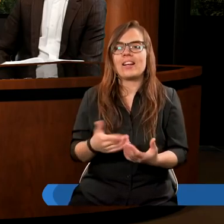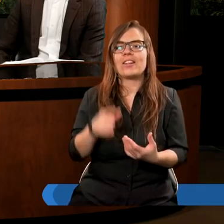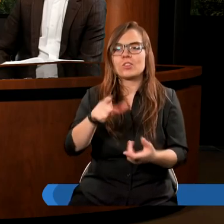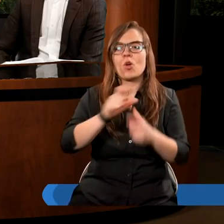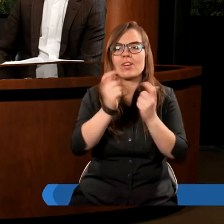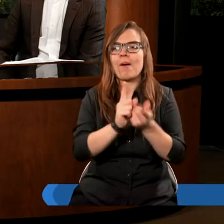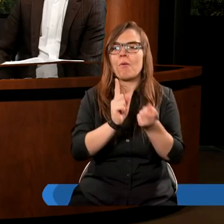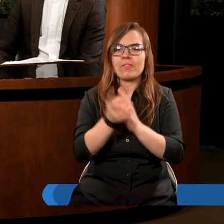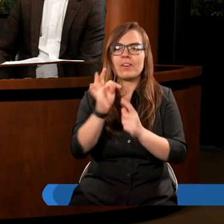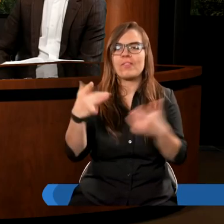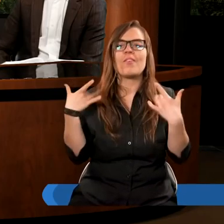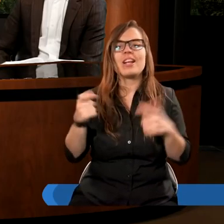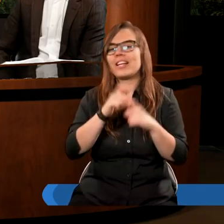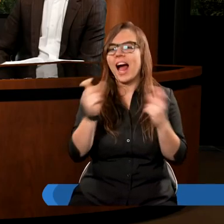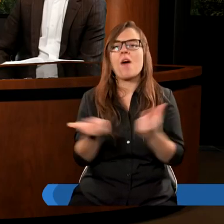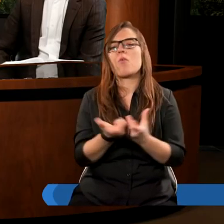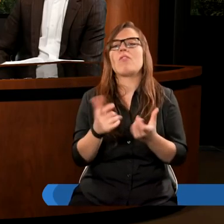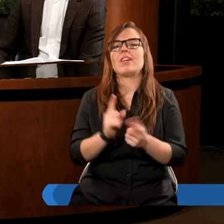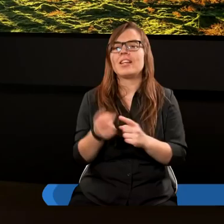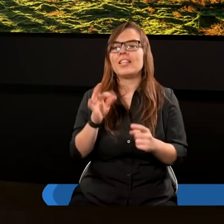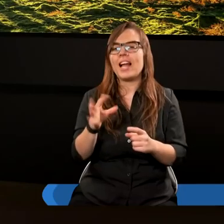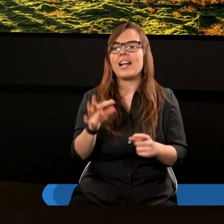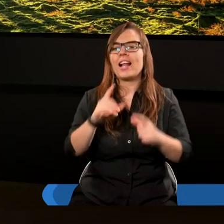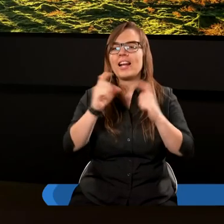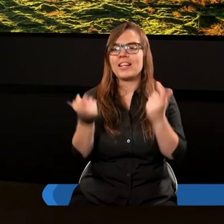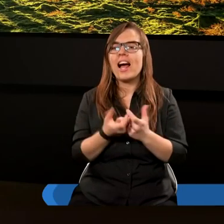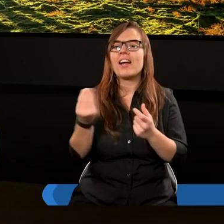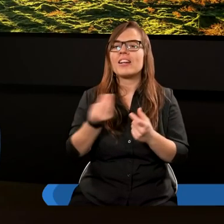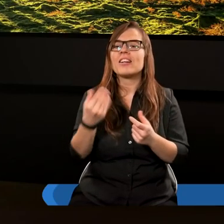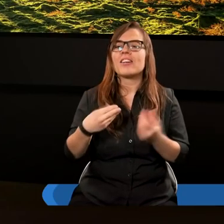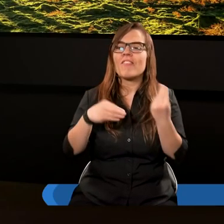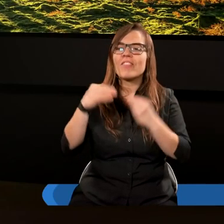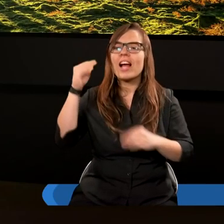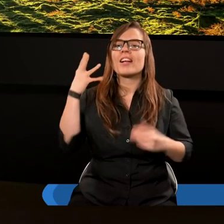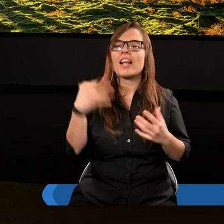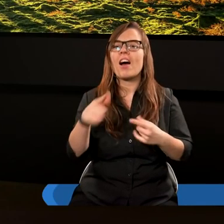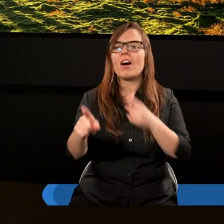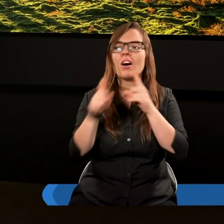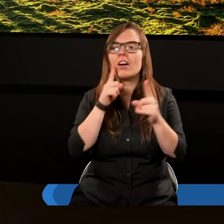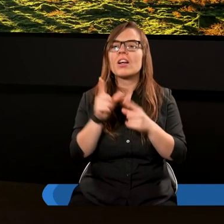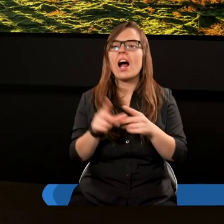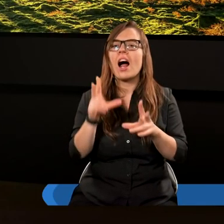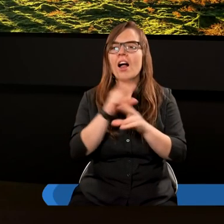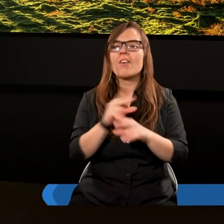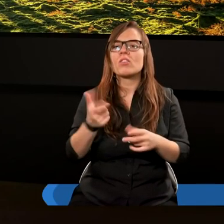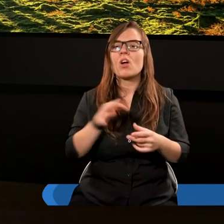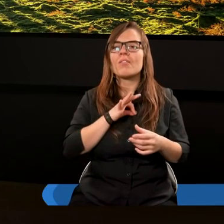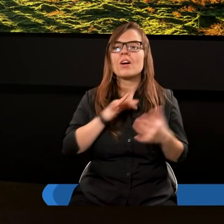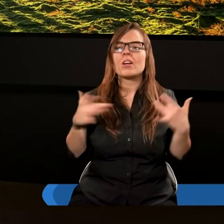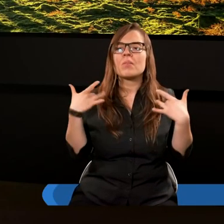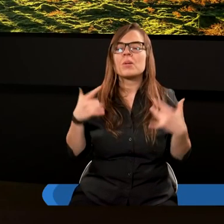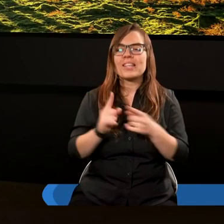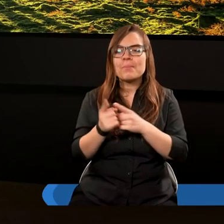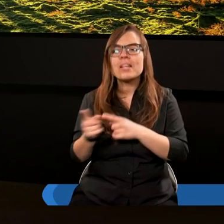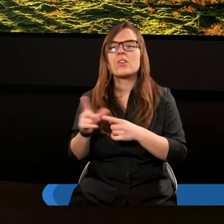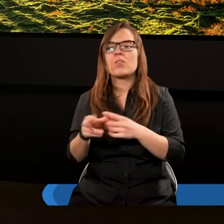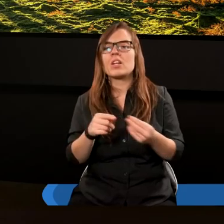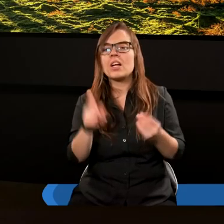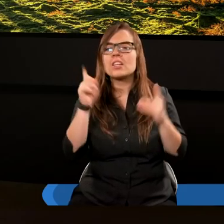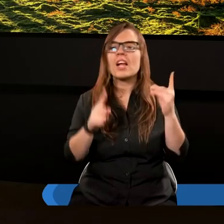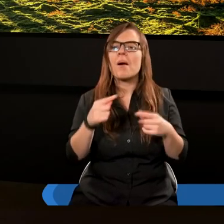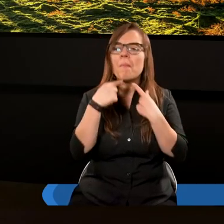Całkowicie. Całkowicie. Ale nie mamy już czasu, aby jeszcze więcej o tym rozmawiać. Całkowicie zmieniło to w moim życie. I